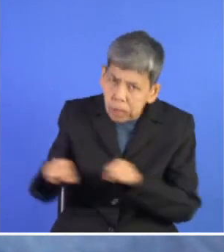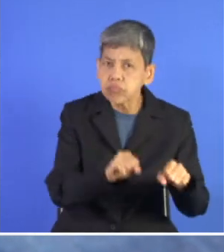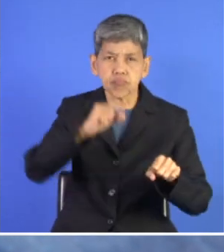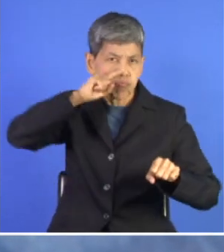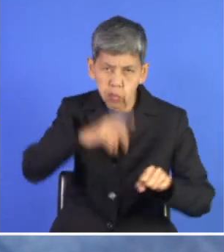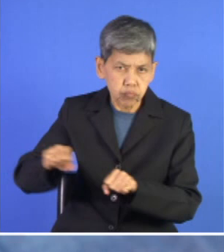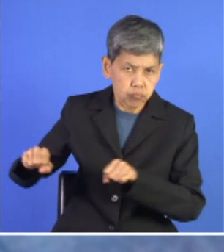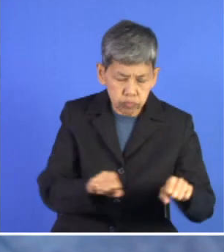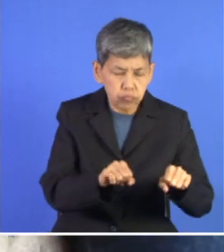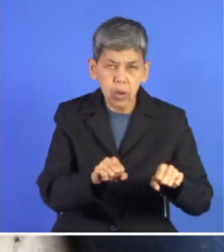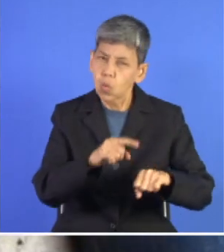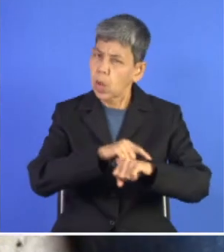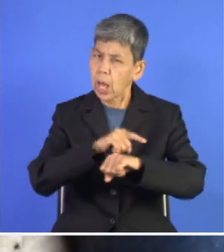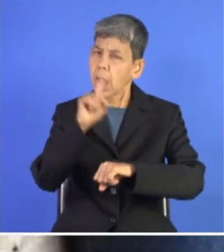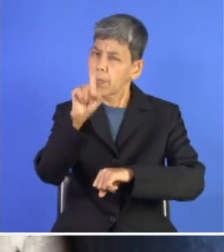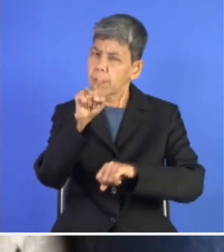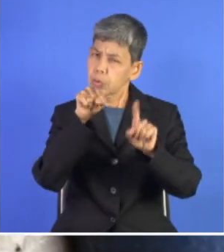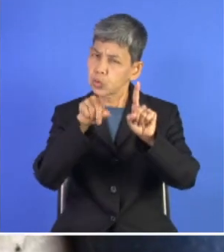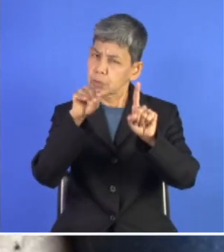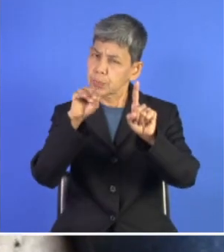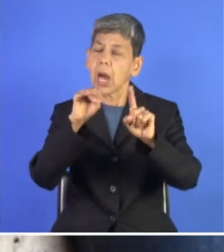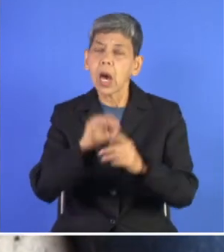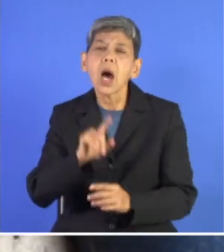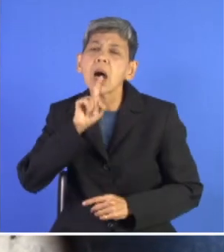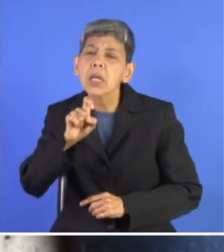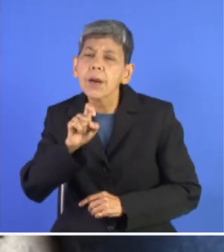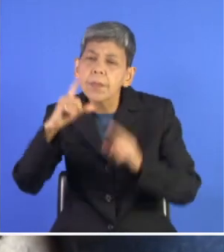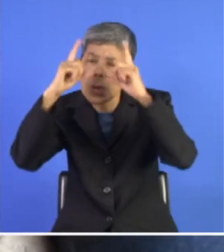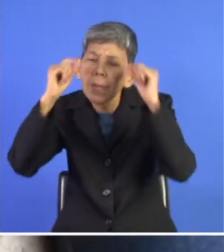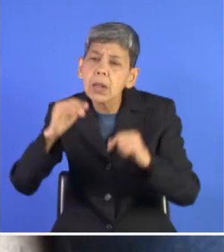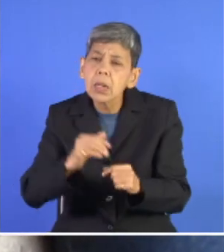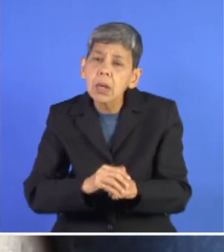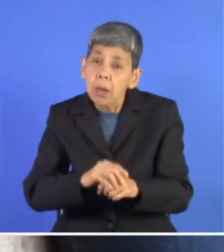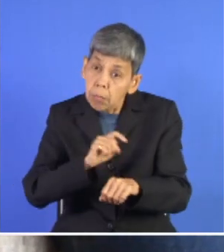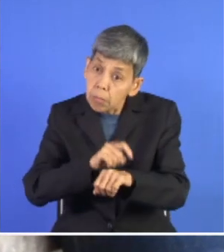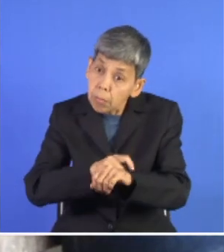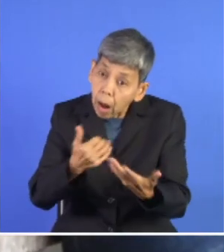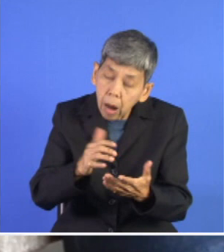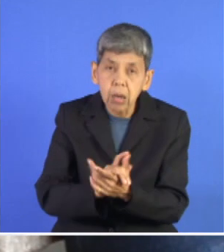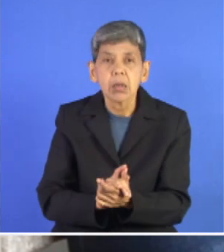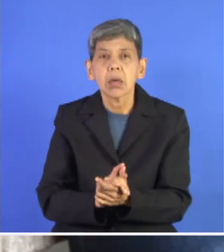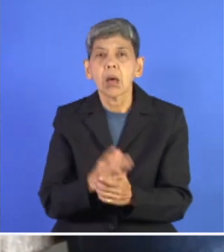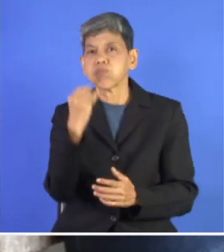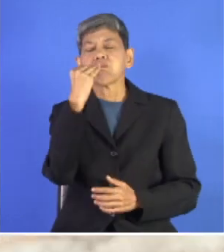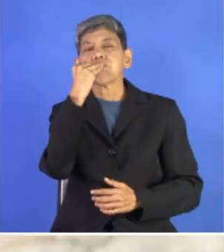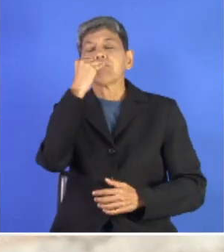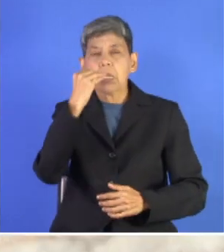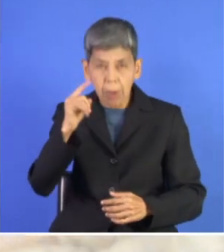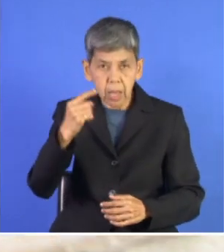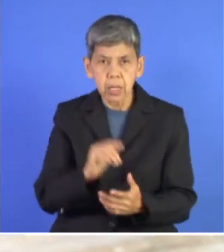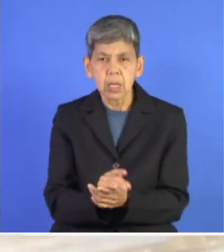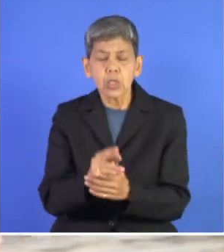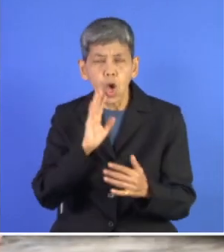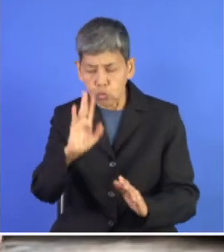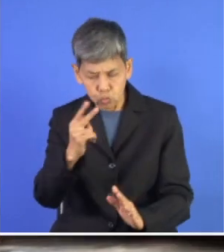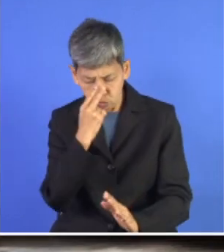นะคะประมาณ 13:40นที่นี้ไปถามเจ้าหน้าที่ว่าเอ้ผ่านคิวไปหรือยังคะเจ้าหน้าที่กระแทกแดกดันบอกว่าเดี๋ยวไป